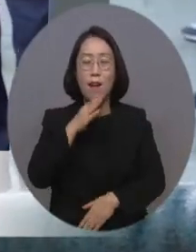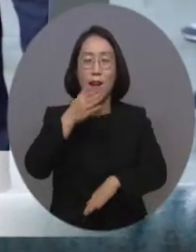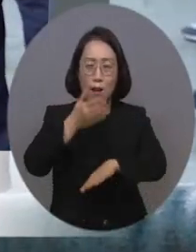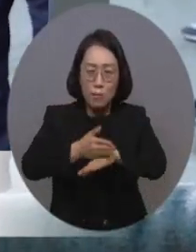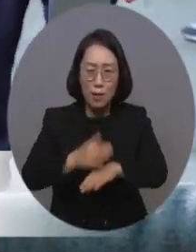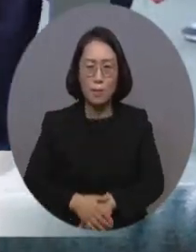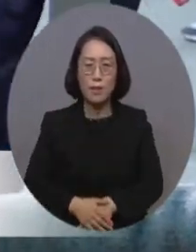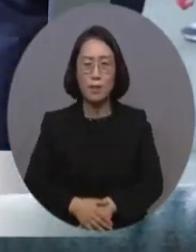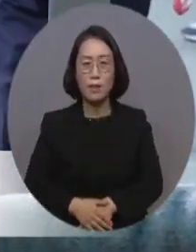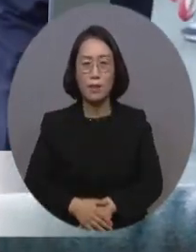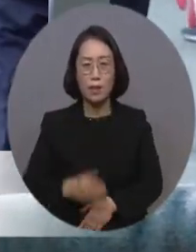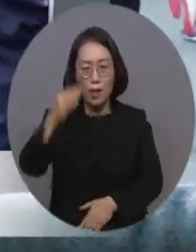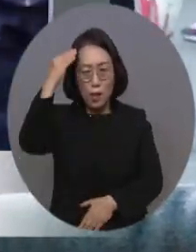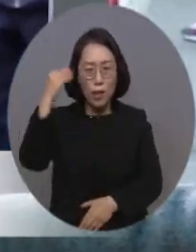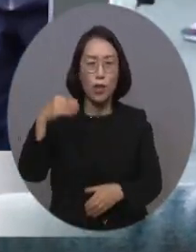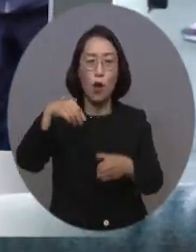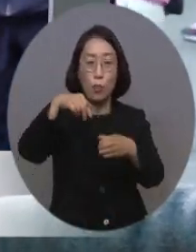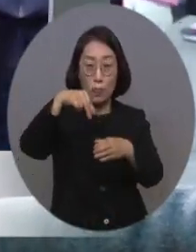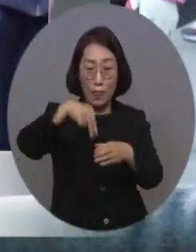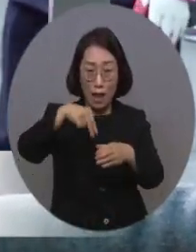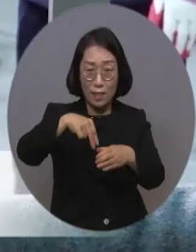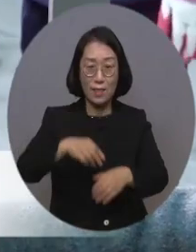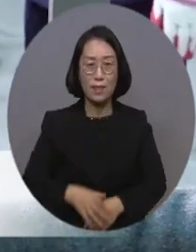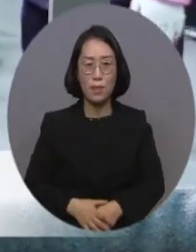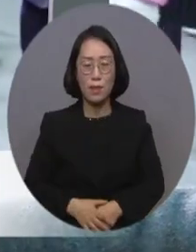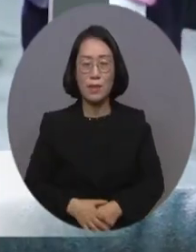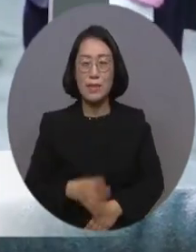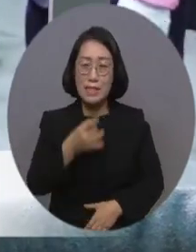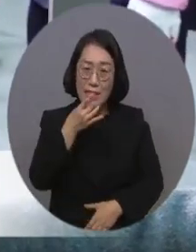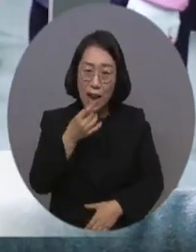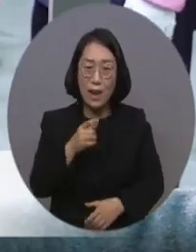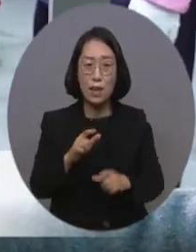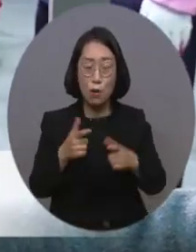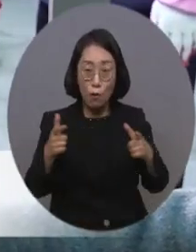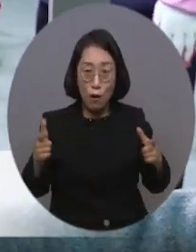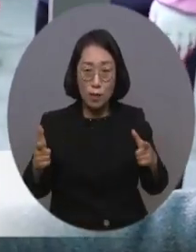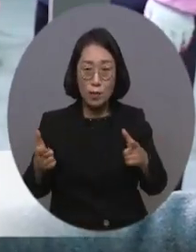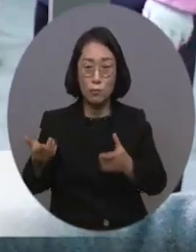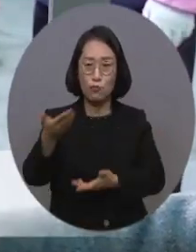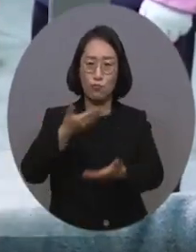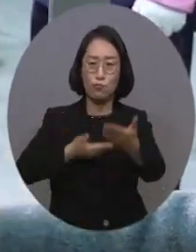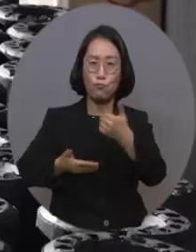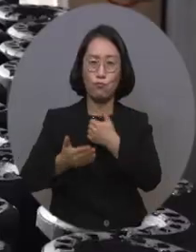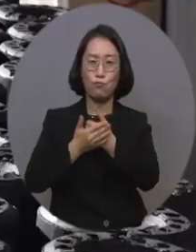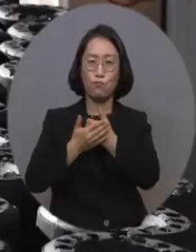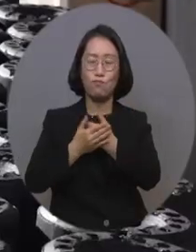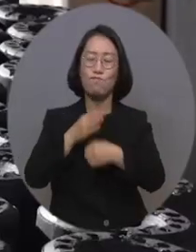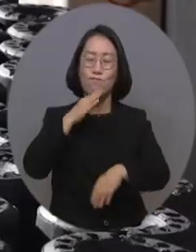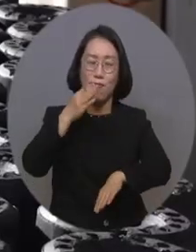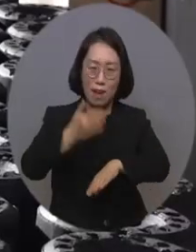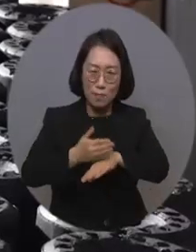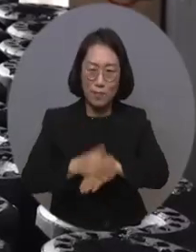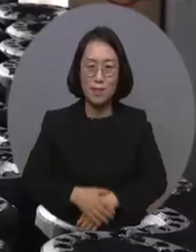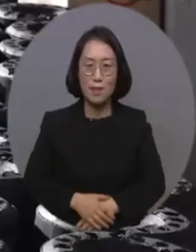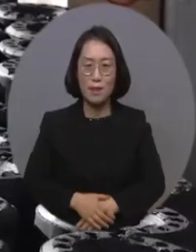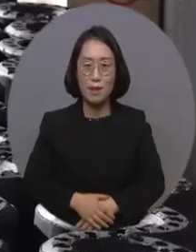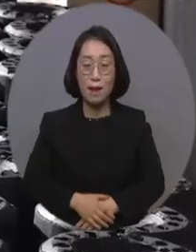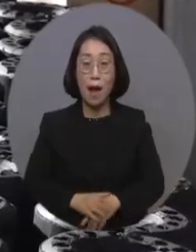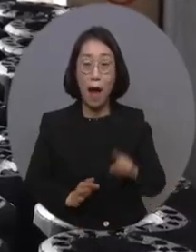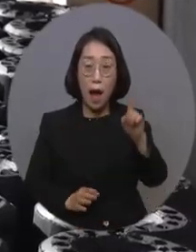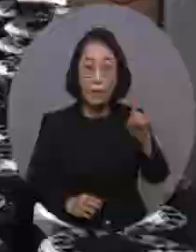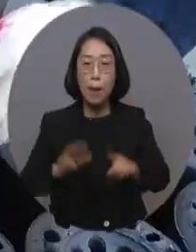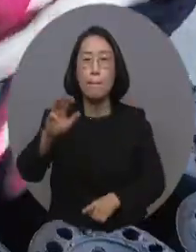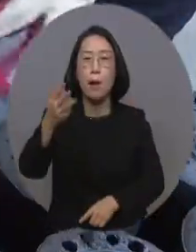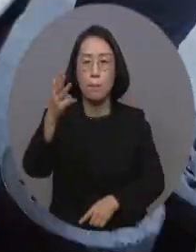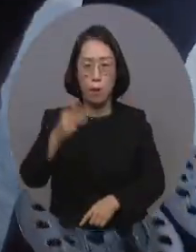고맙습니다. 이렇게 여러 가지를 연탄이고 뭐 쌀이고 이렇게 도와줘서 감사합니다. 올해 연탄 가격은 한 장당